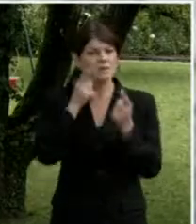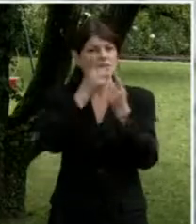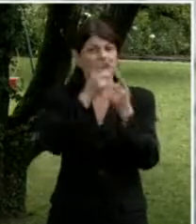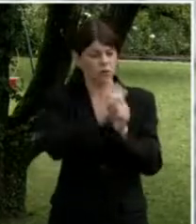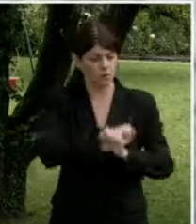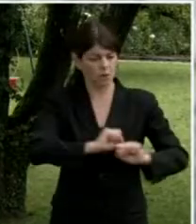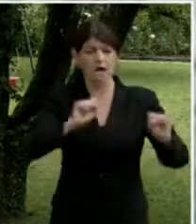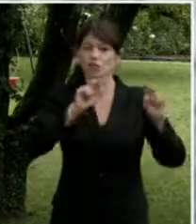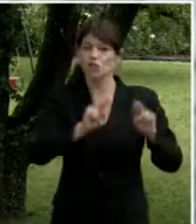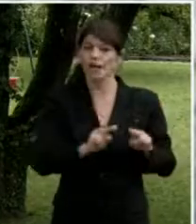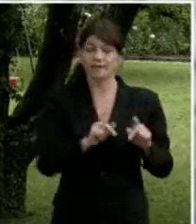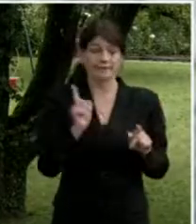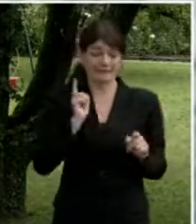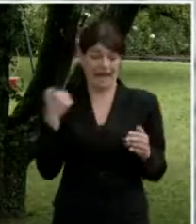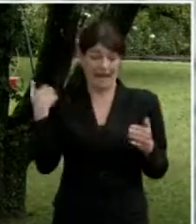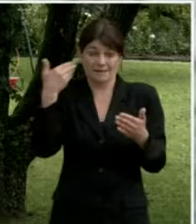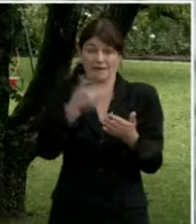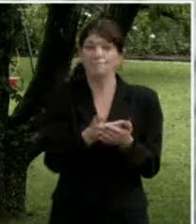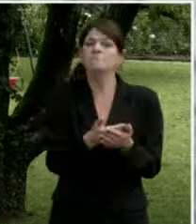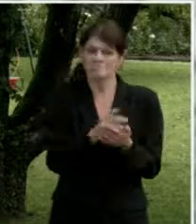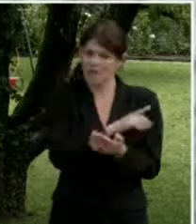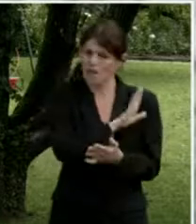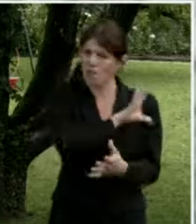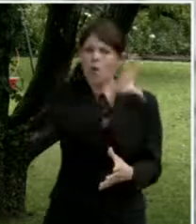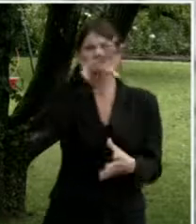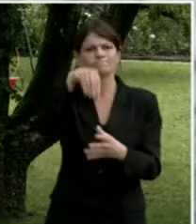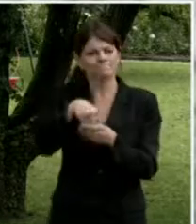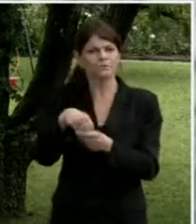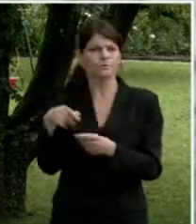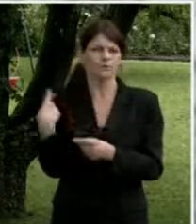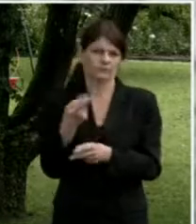Direktdemokratische Rechte sind seither Teil unseres Staatswesens.